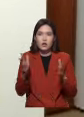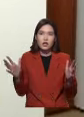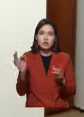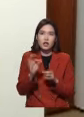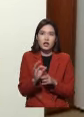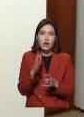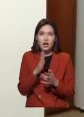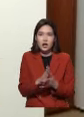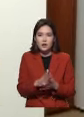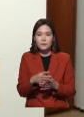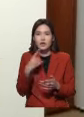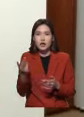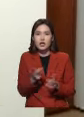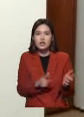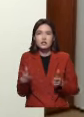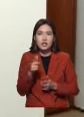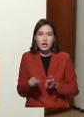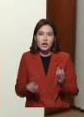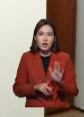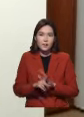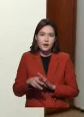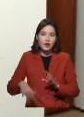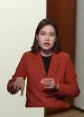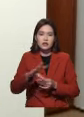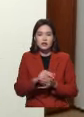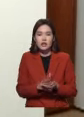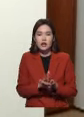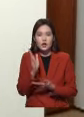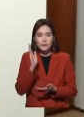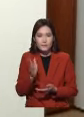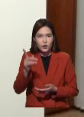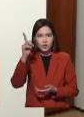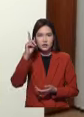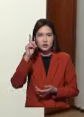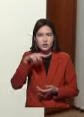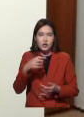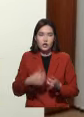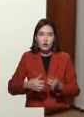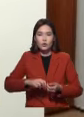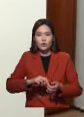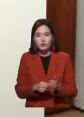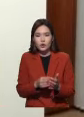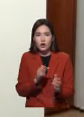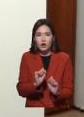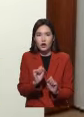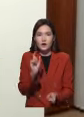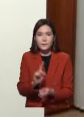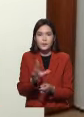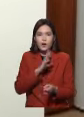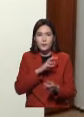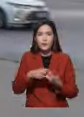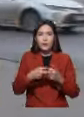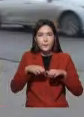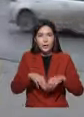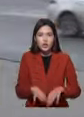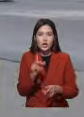Ол шекараның бойында болғаннан кейін бәріміз бір қой, сол енді олардың бір ортақ мүдделерін бір қорғау керек. Олардың мәселесін шешу